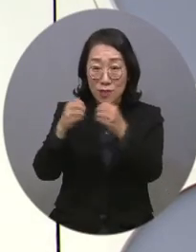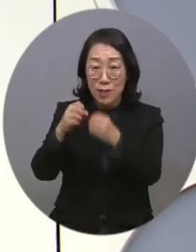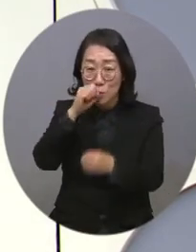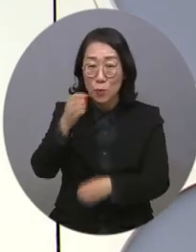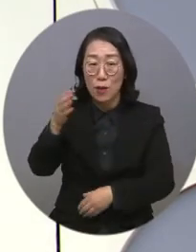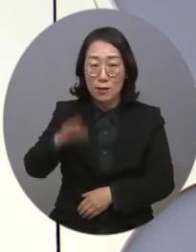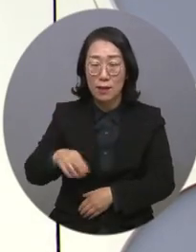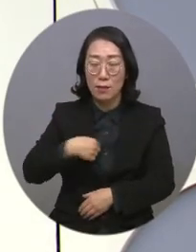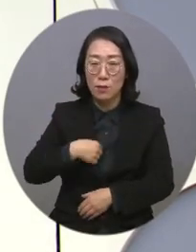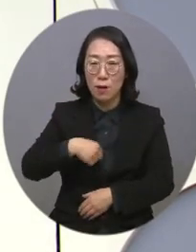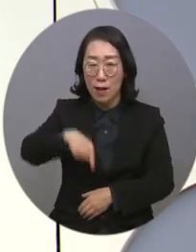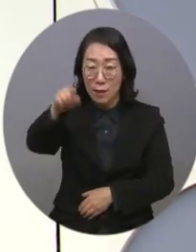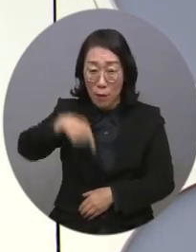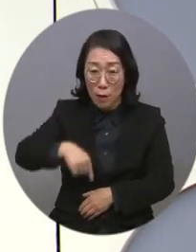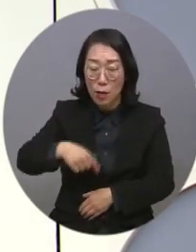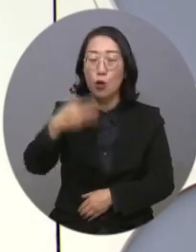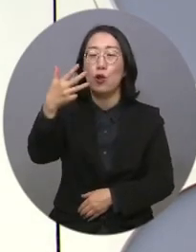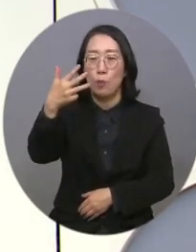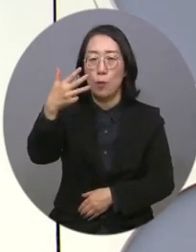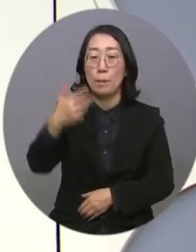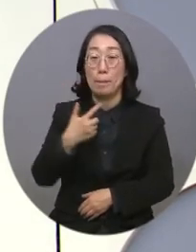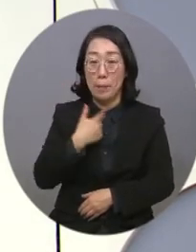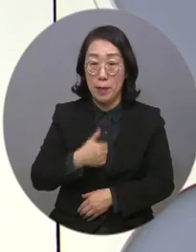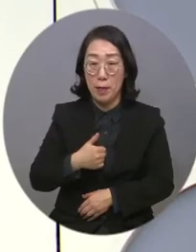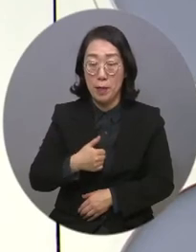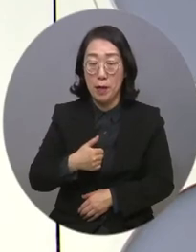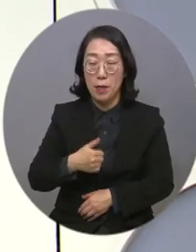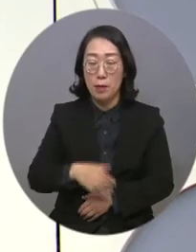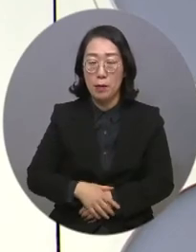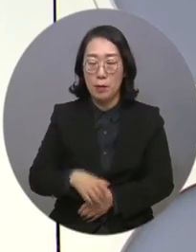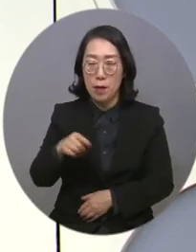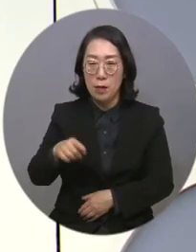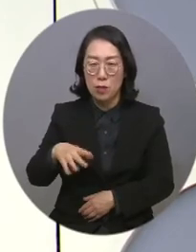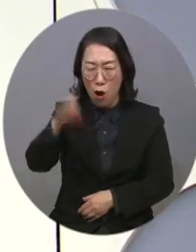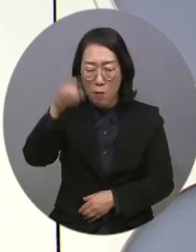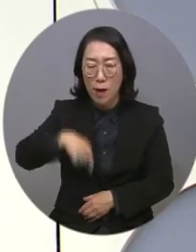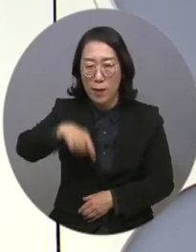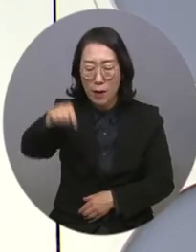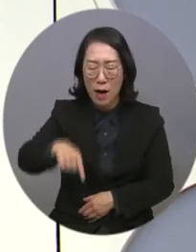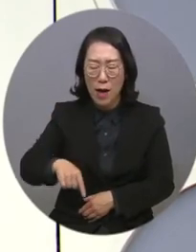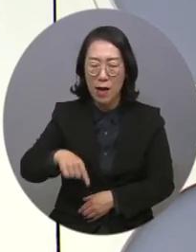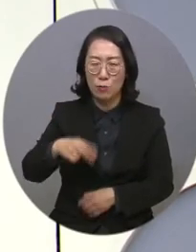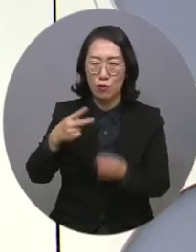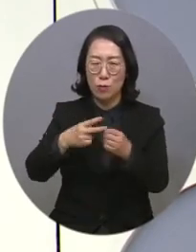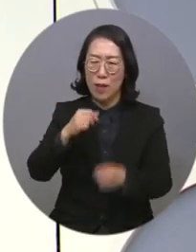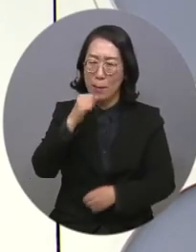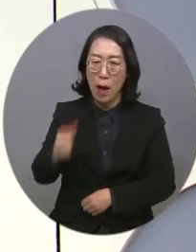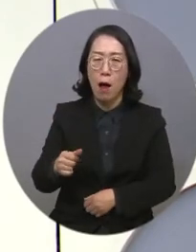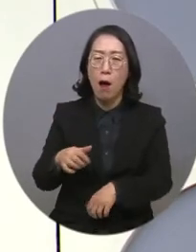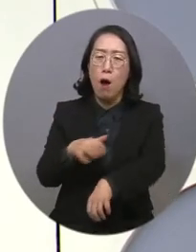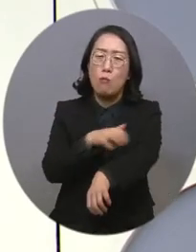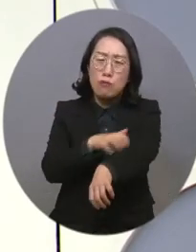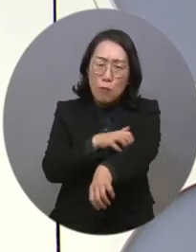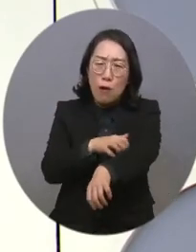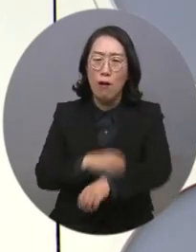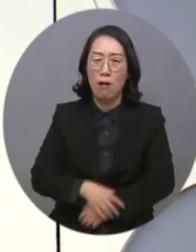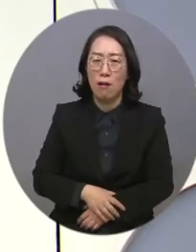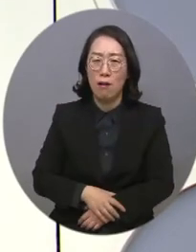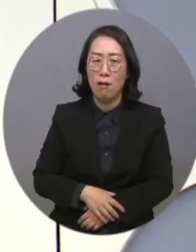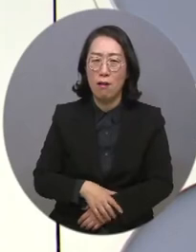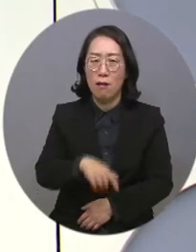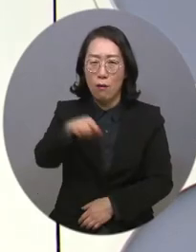왔는데 항상 첫해 갔다 와, 다시는 내가 이 나라 오지 않겠다. 하도 불편을 겪어가지고요. 예, 러시아